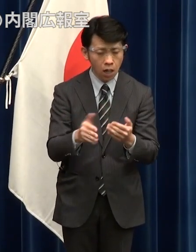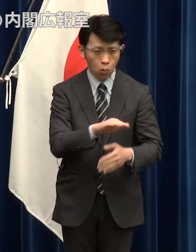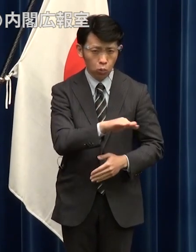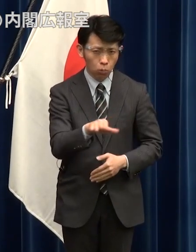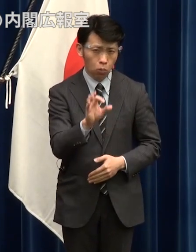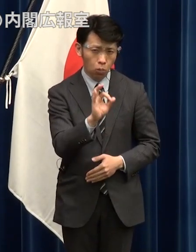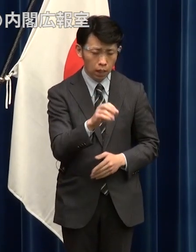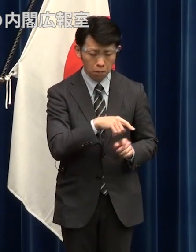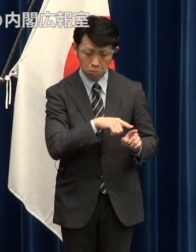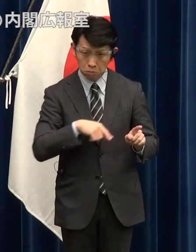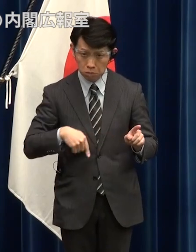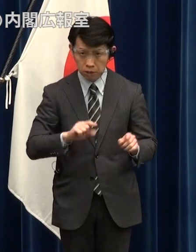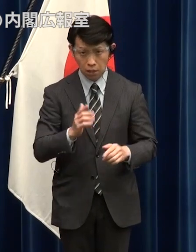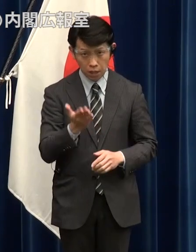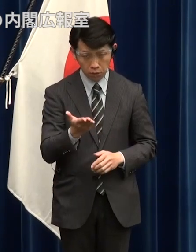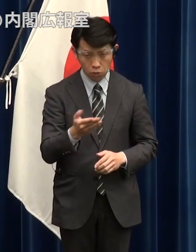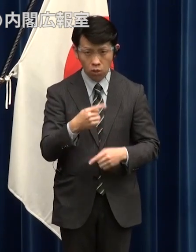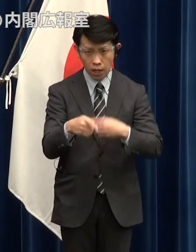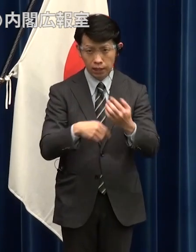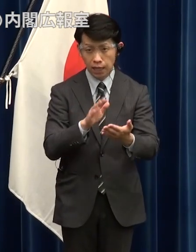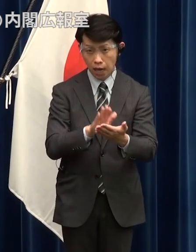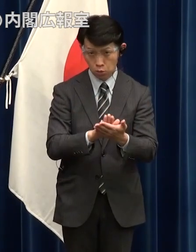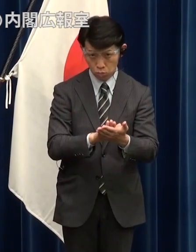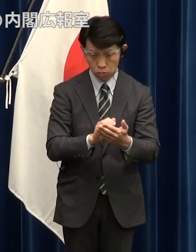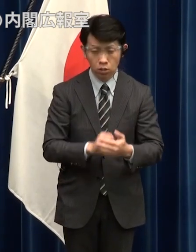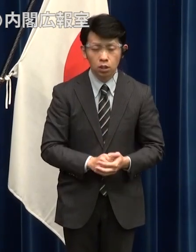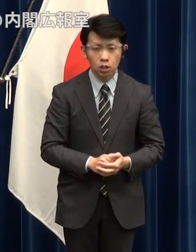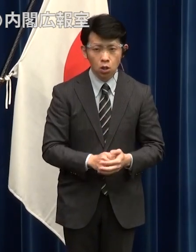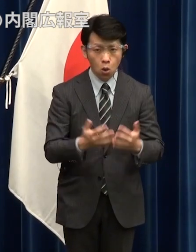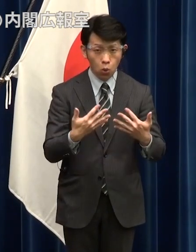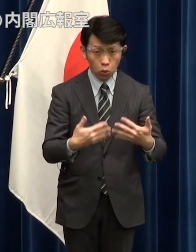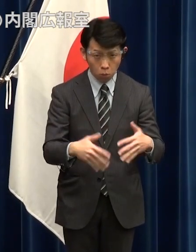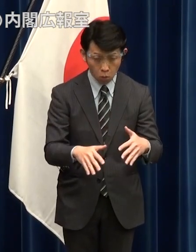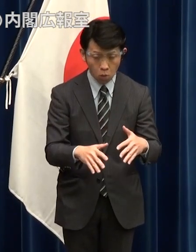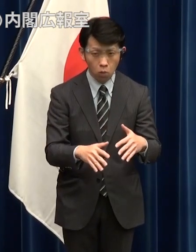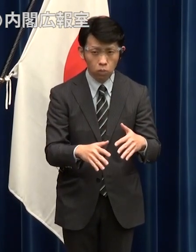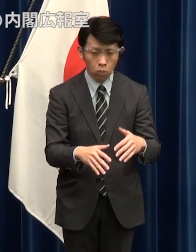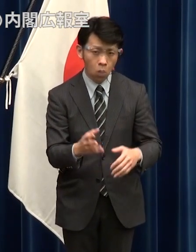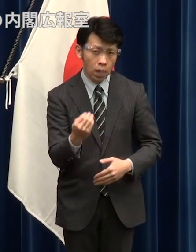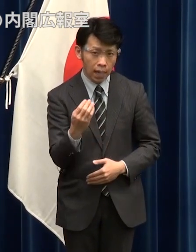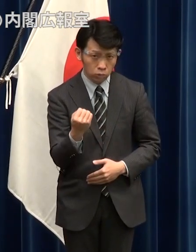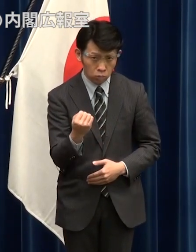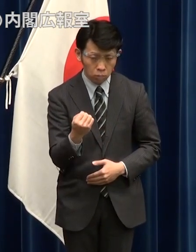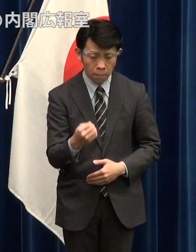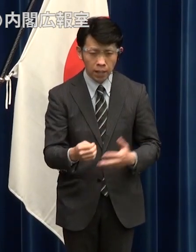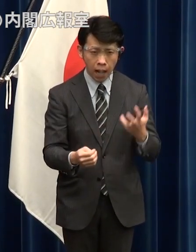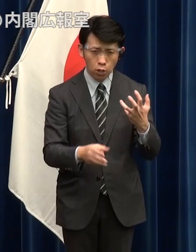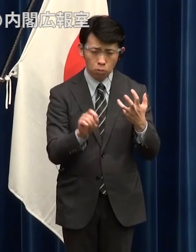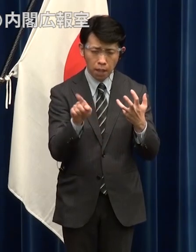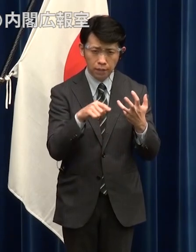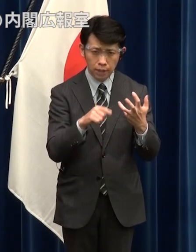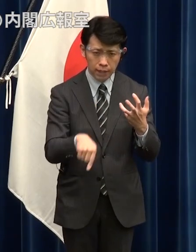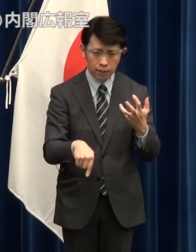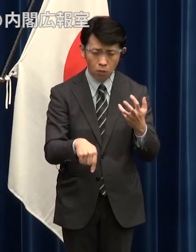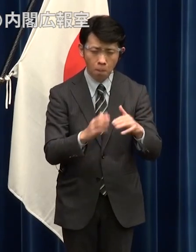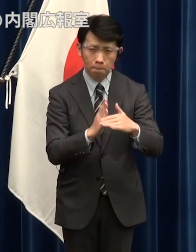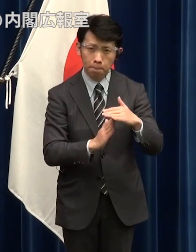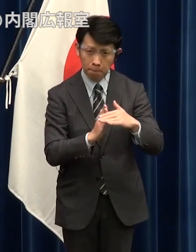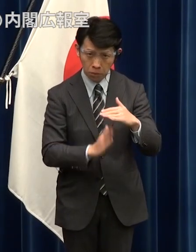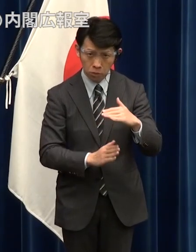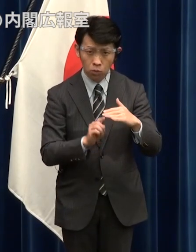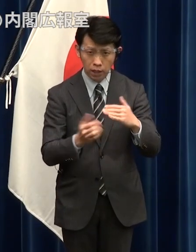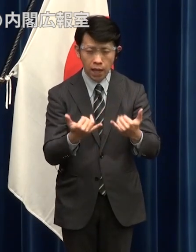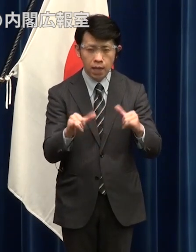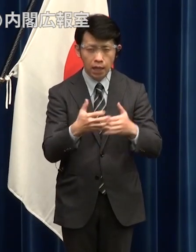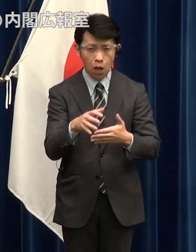。今年の出生数は統計開始以来初めて80万人を割り込む見通しで、専門家はこのままのペースでは社会保障制度の